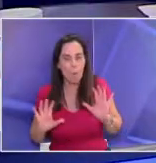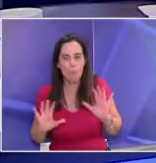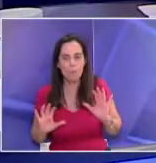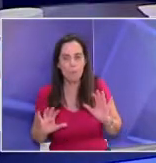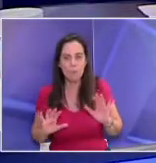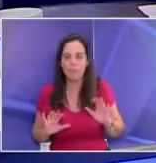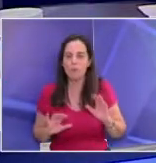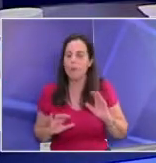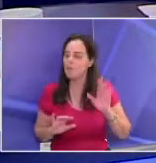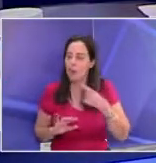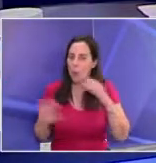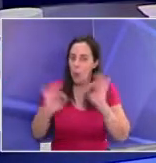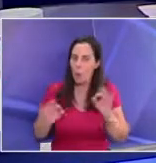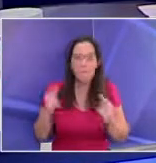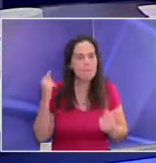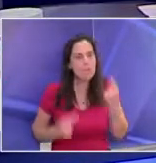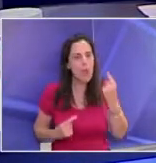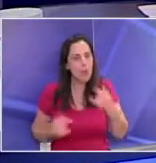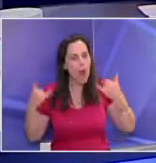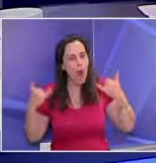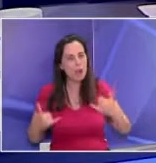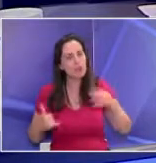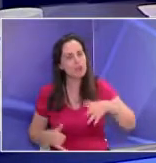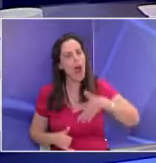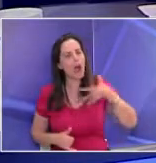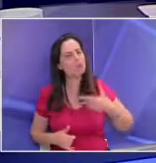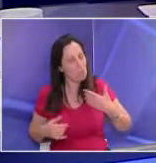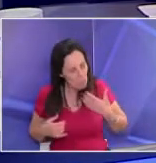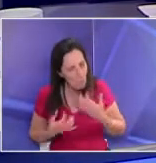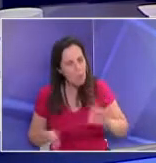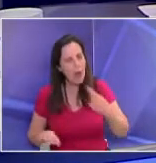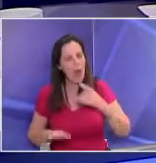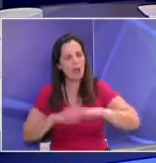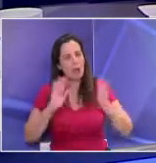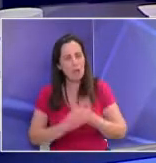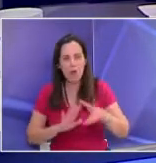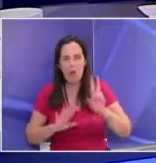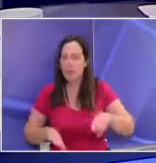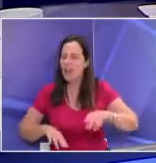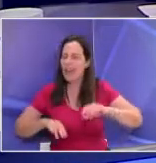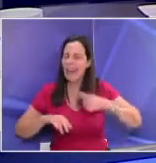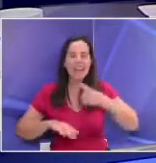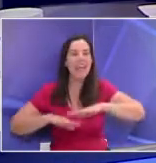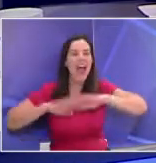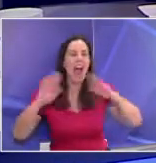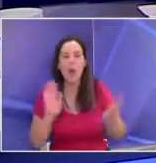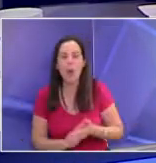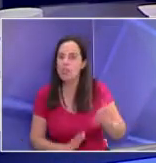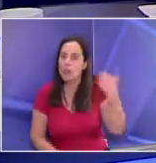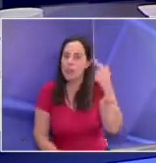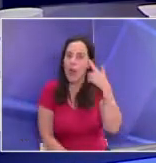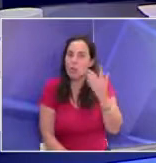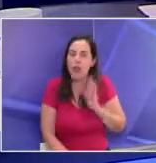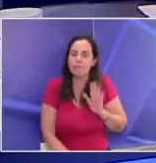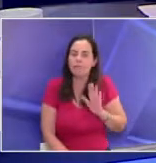לכל הצדדים, ולא דיברו. פתאום, עכשיו, יש הרגשה שאפשר להגיד דברים, אפשר לשבור דברים מסוימים שחשבנו